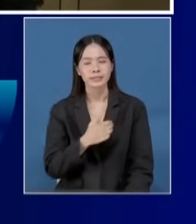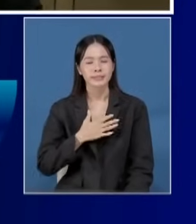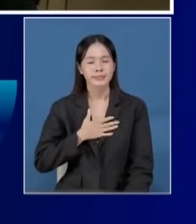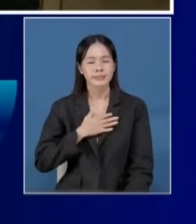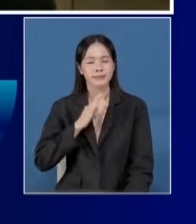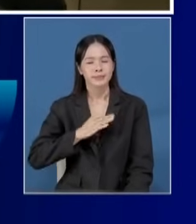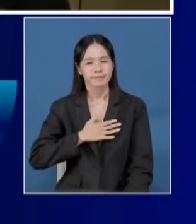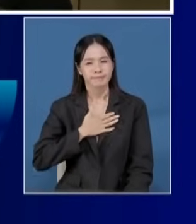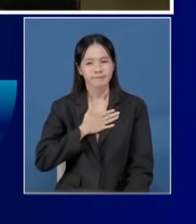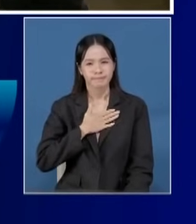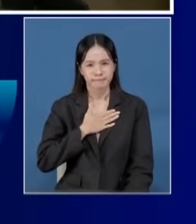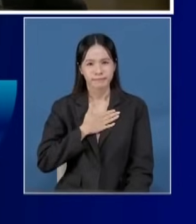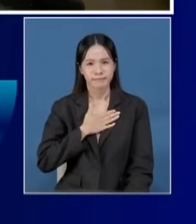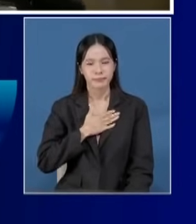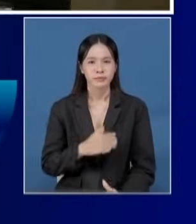จมั้ง